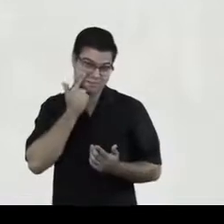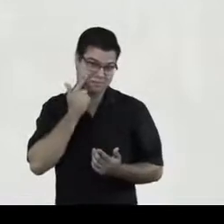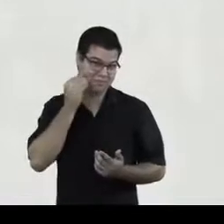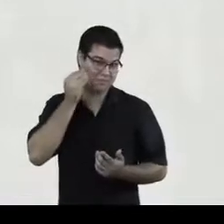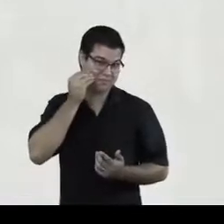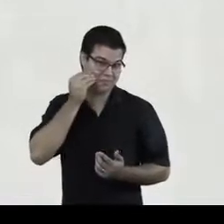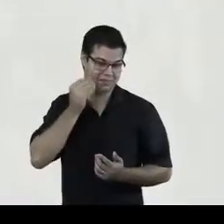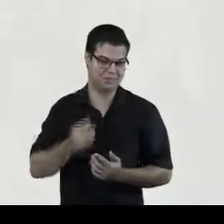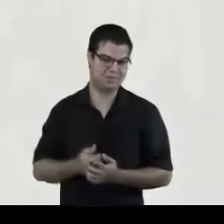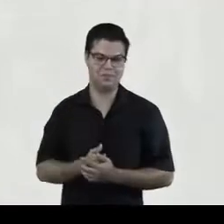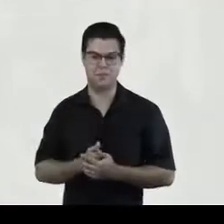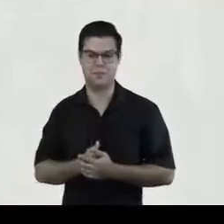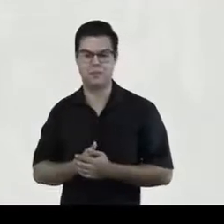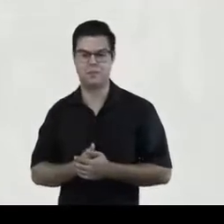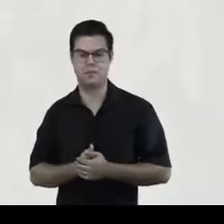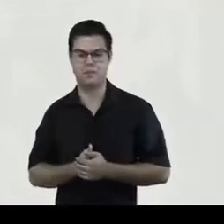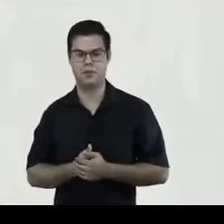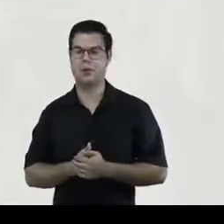Ja, wunderbar.